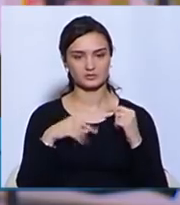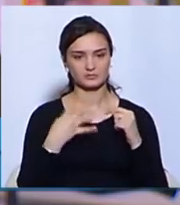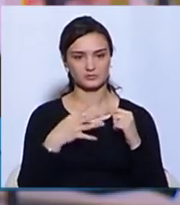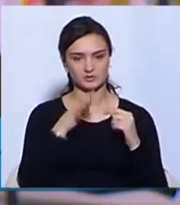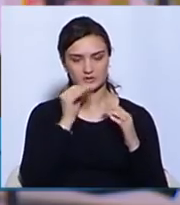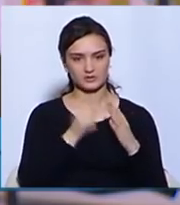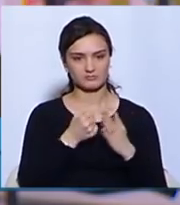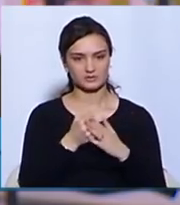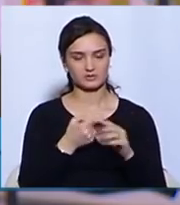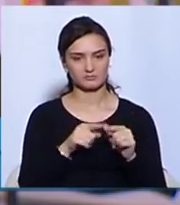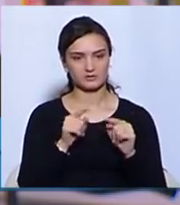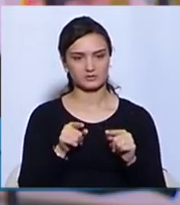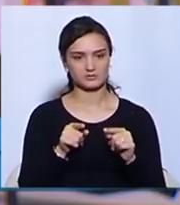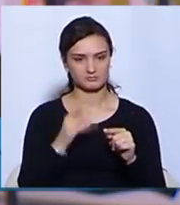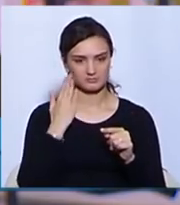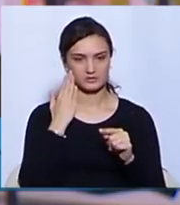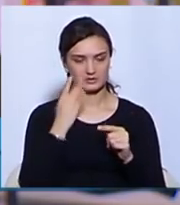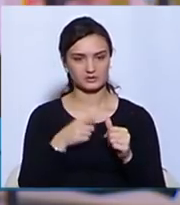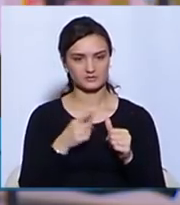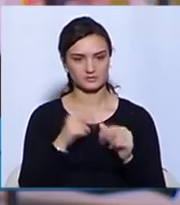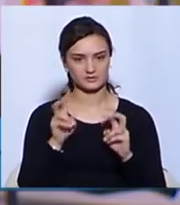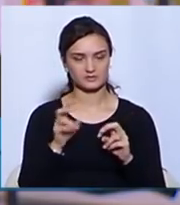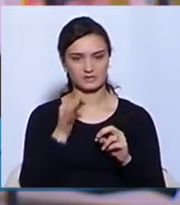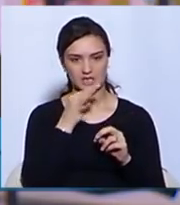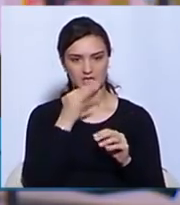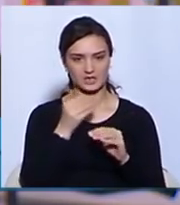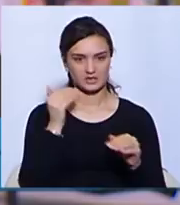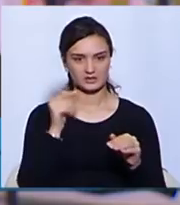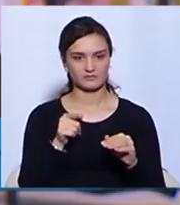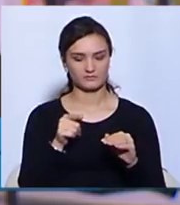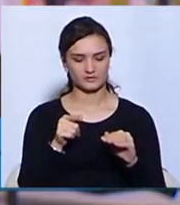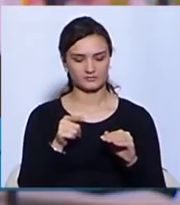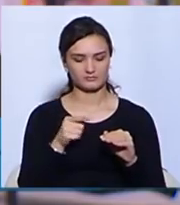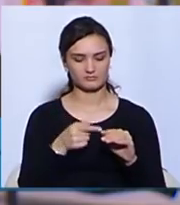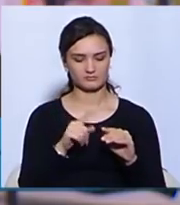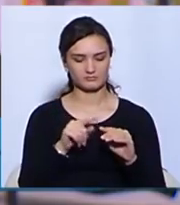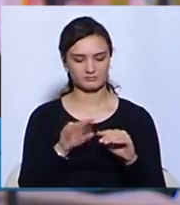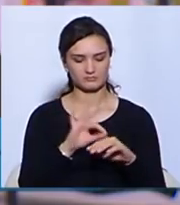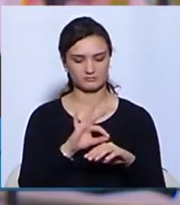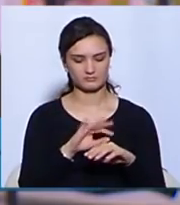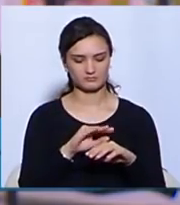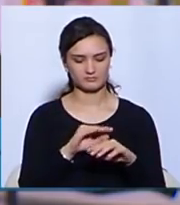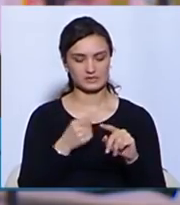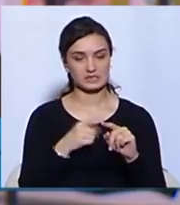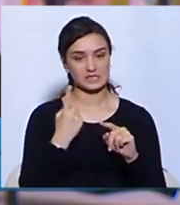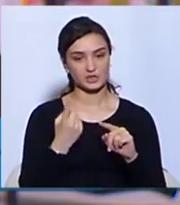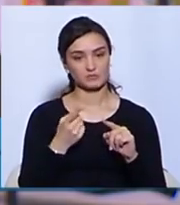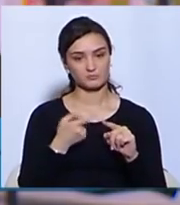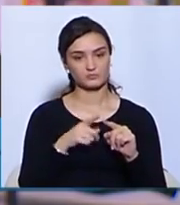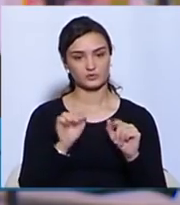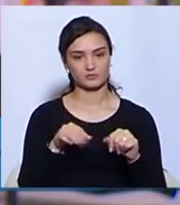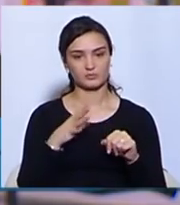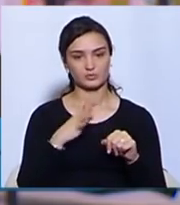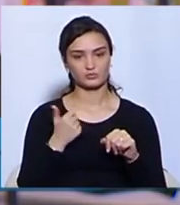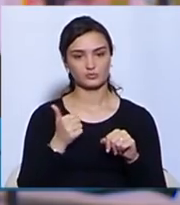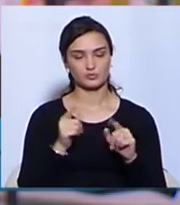40 წლამდე. აი მას მართლაც ქვია ნაადრევი განლევა. ეს ერთის მხრივ შეიძლება